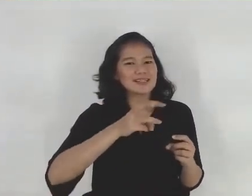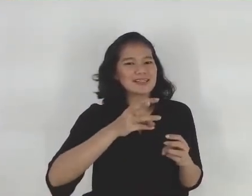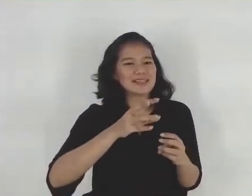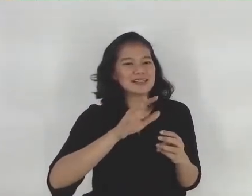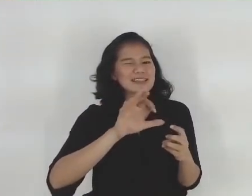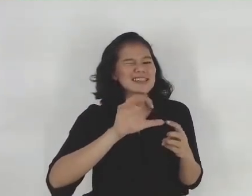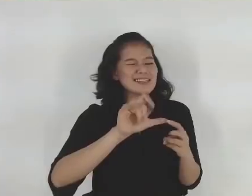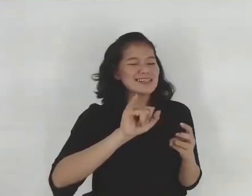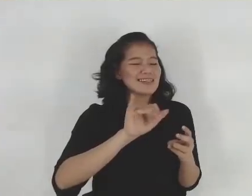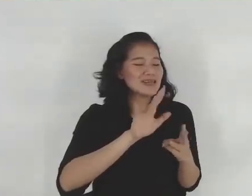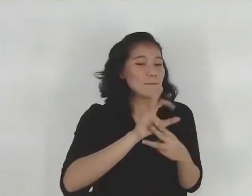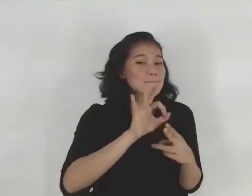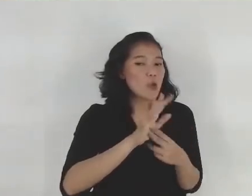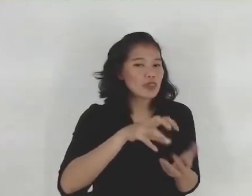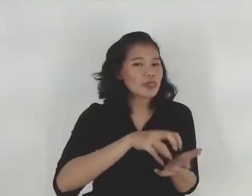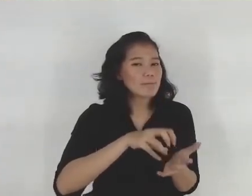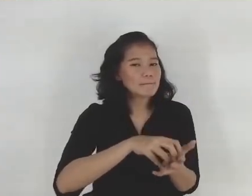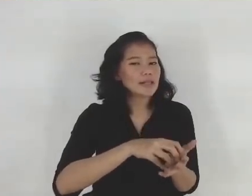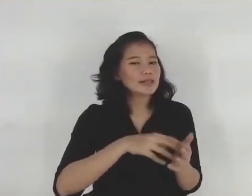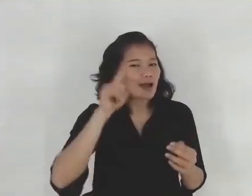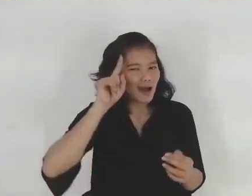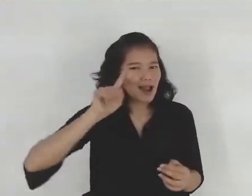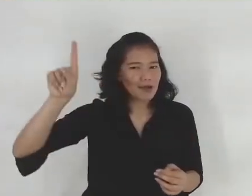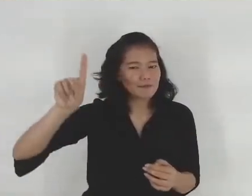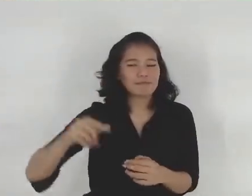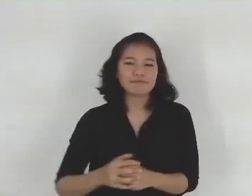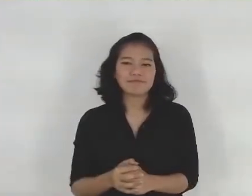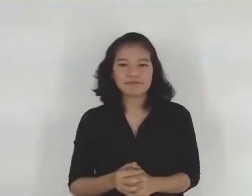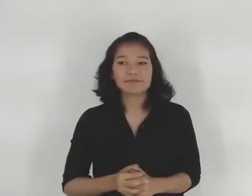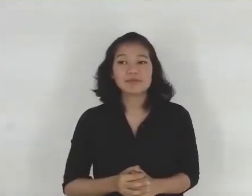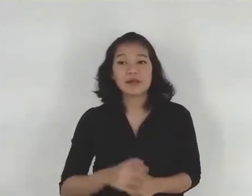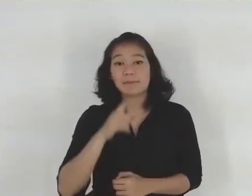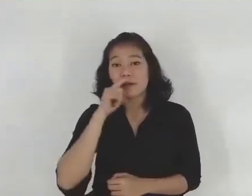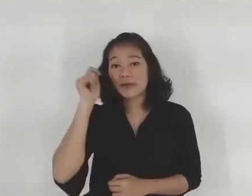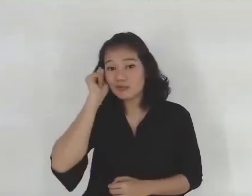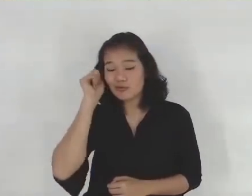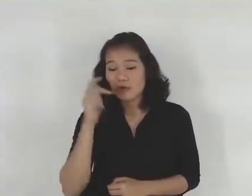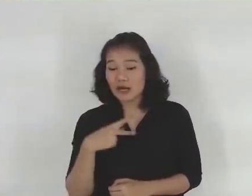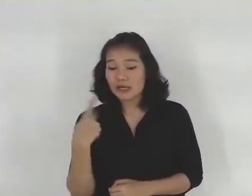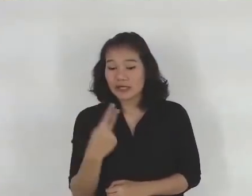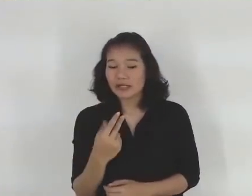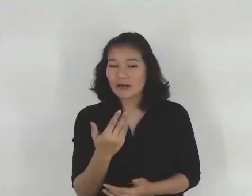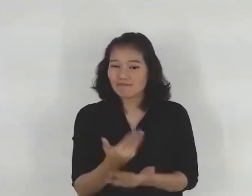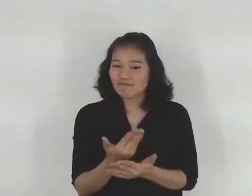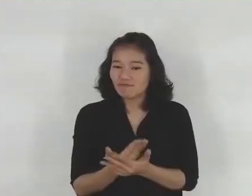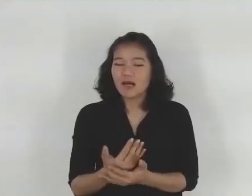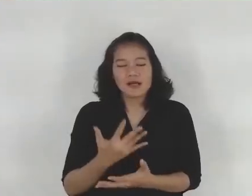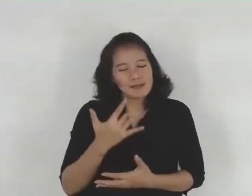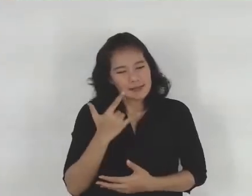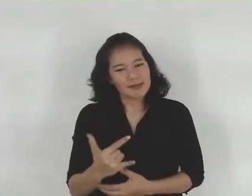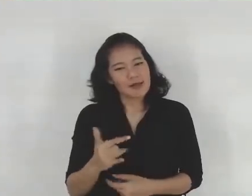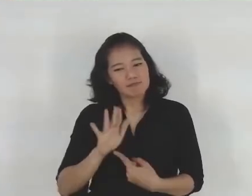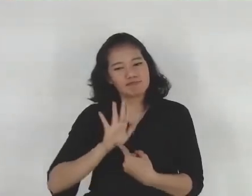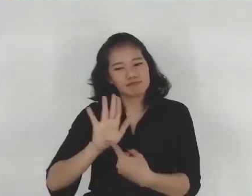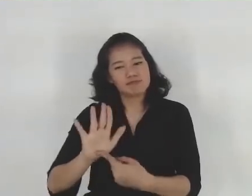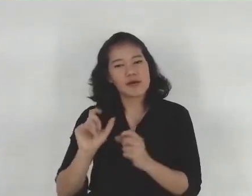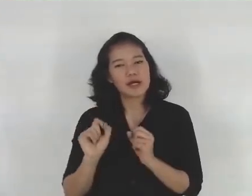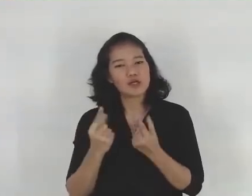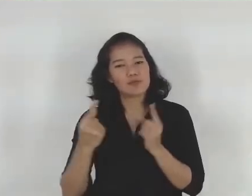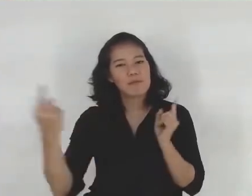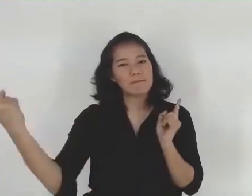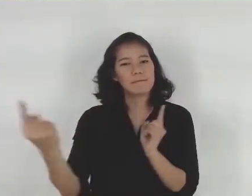Allah kiranya Bapak Ibu kita semakin terus mempersaksikan kehidupan kita